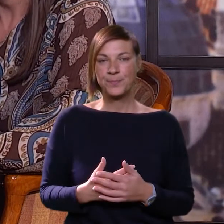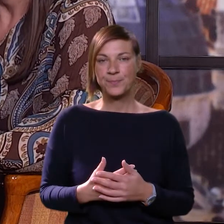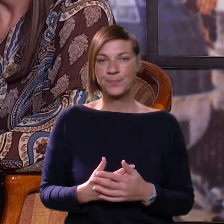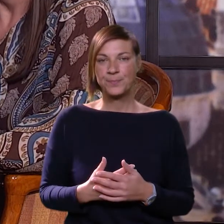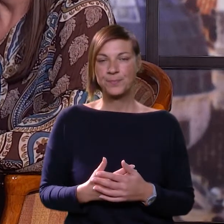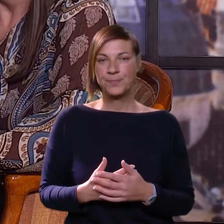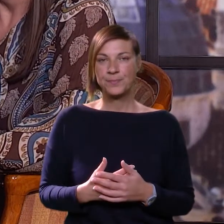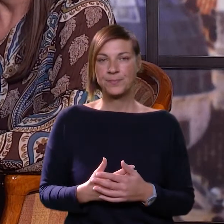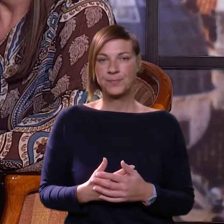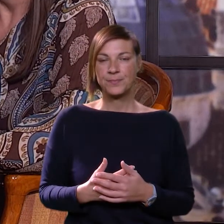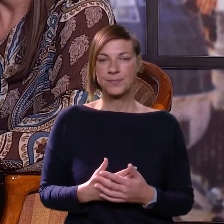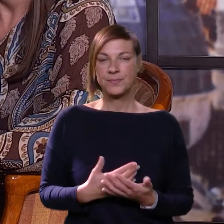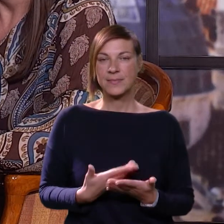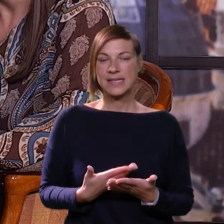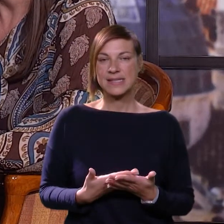godine.